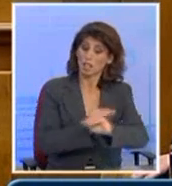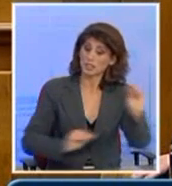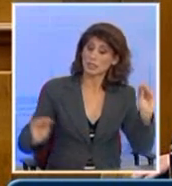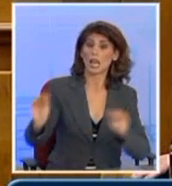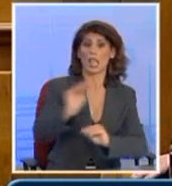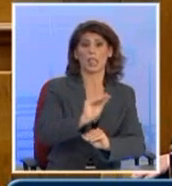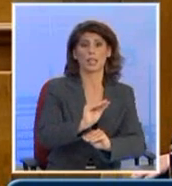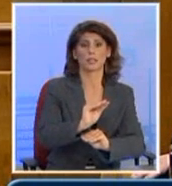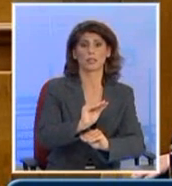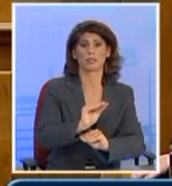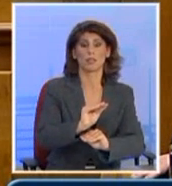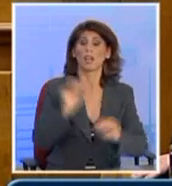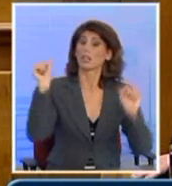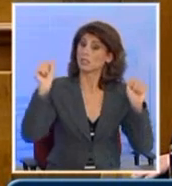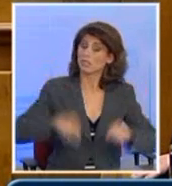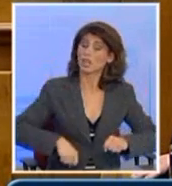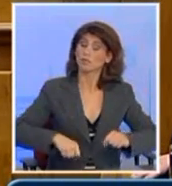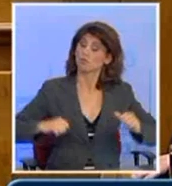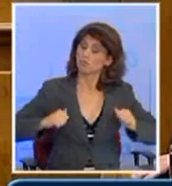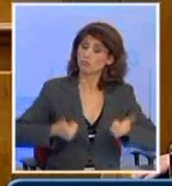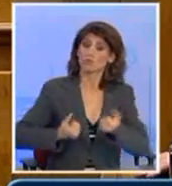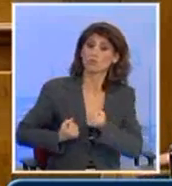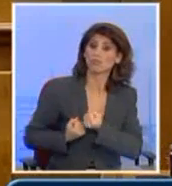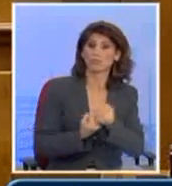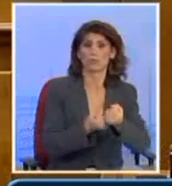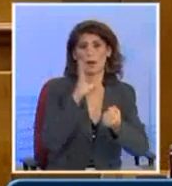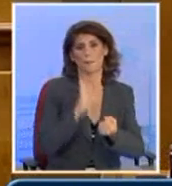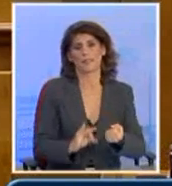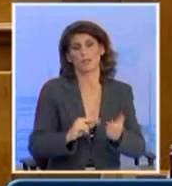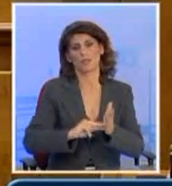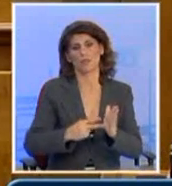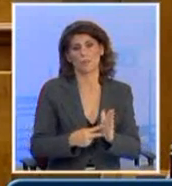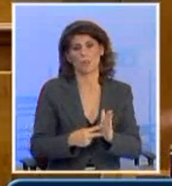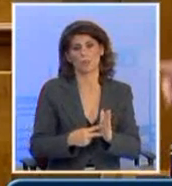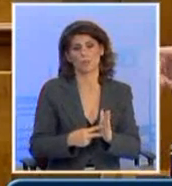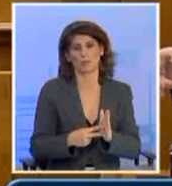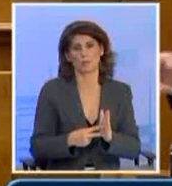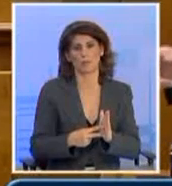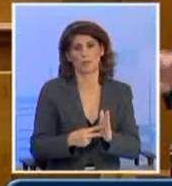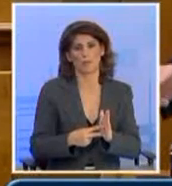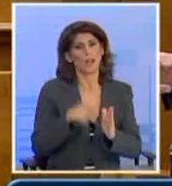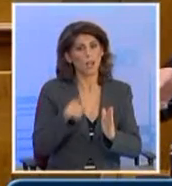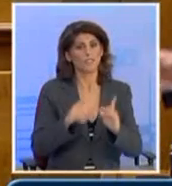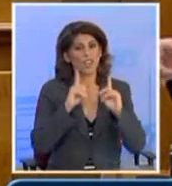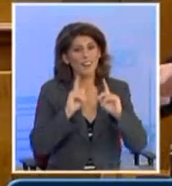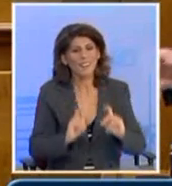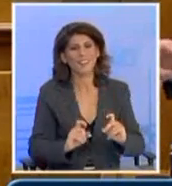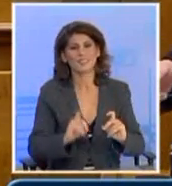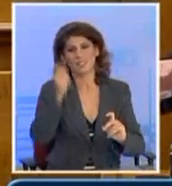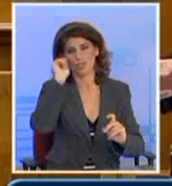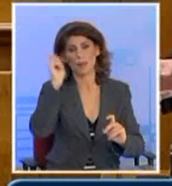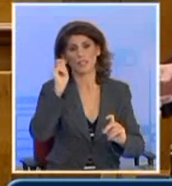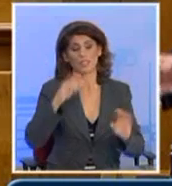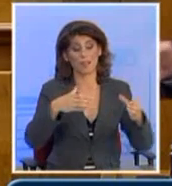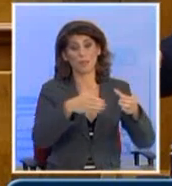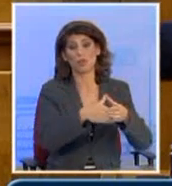αλλαγές. Ναι στη γενναία στήριξη της πραγματικής οικονομίας. Αυτό αναγκάστηκε να το παραδεκτεί η